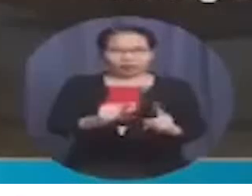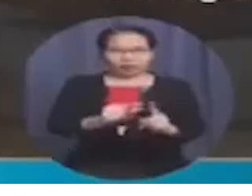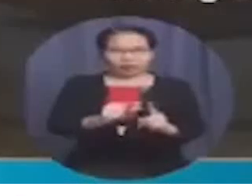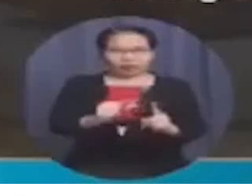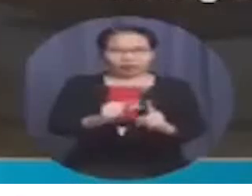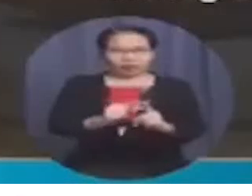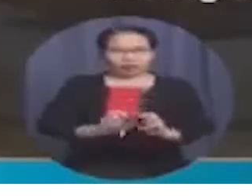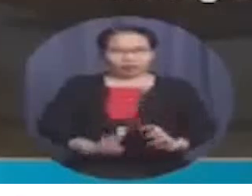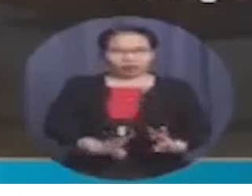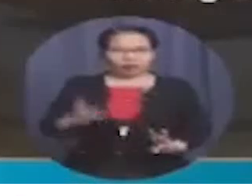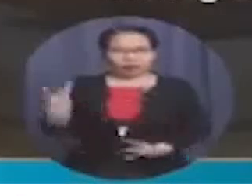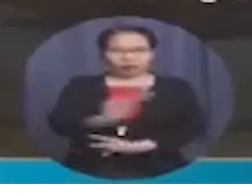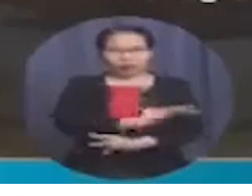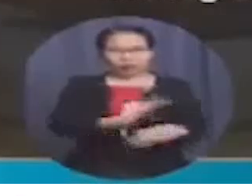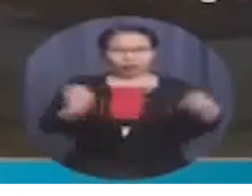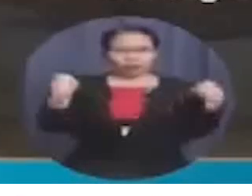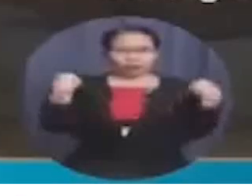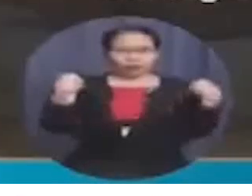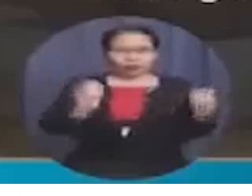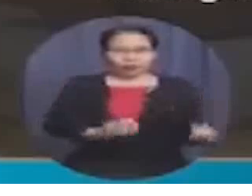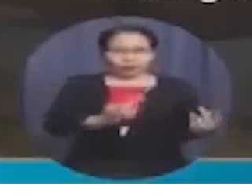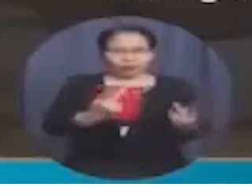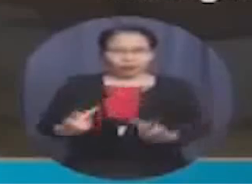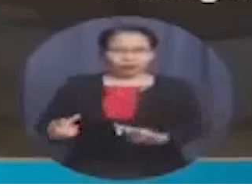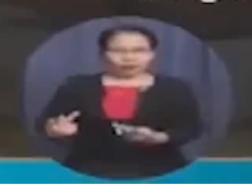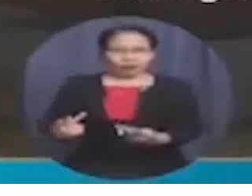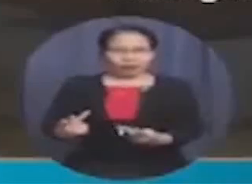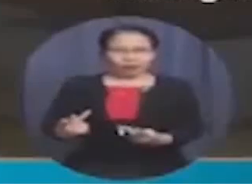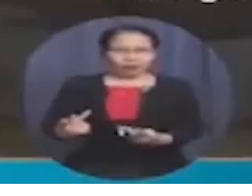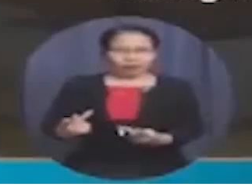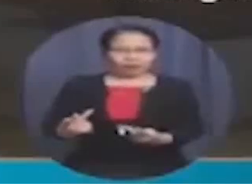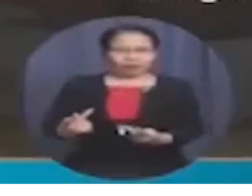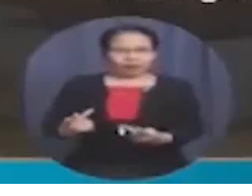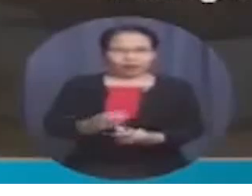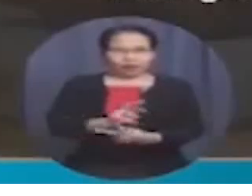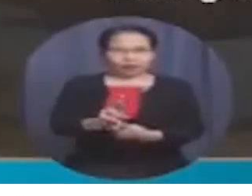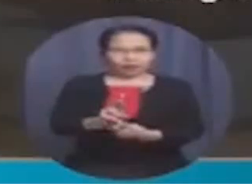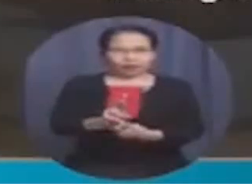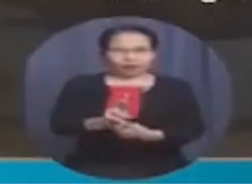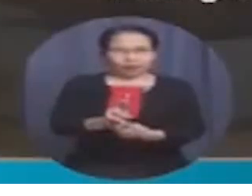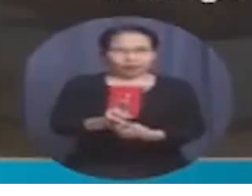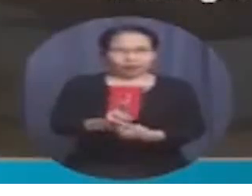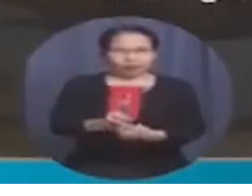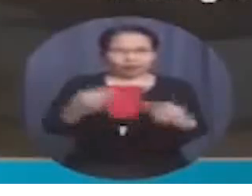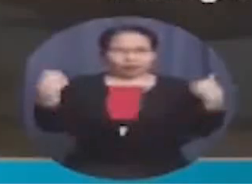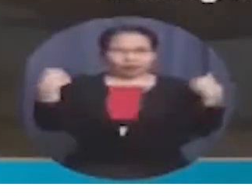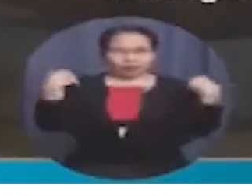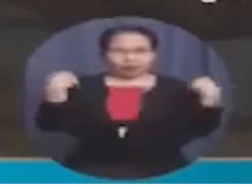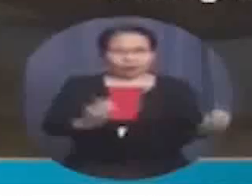pong samantalang tayo'y may pagkakataon, o samantalang tayo